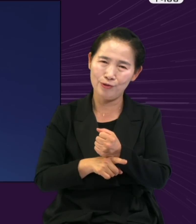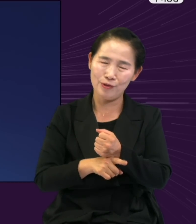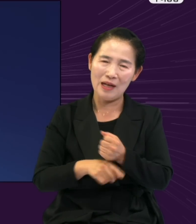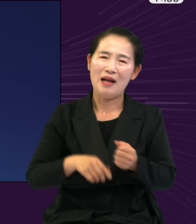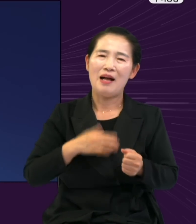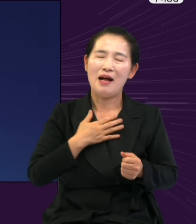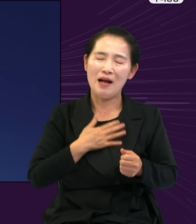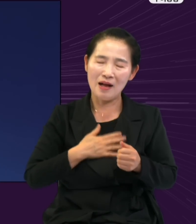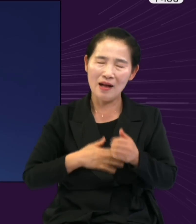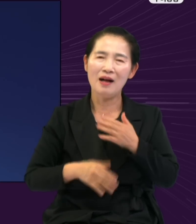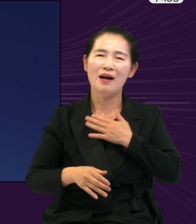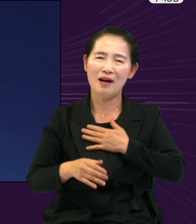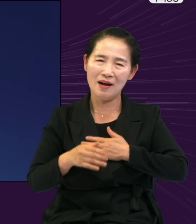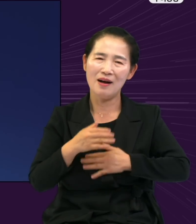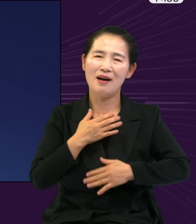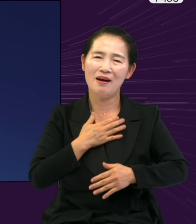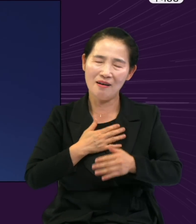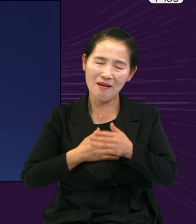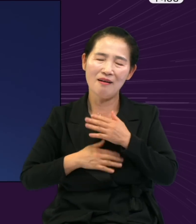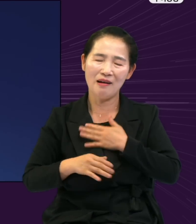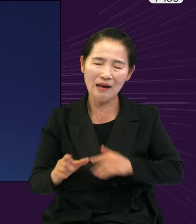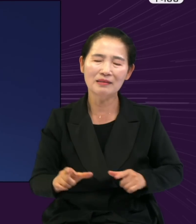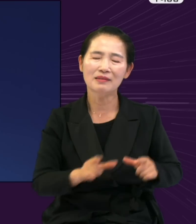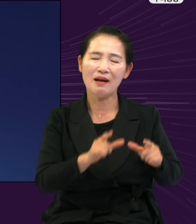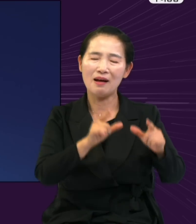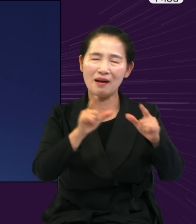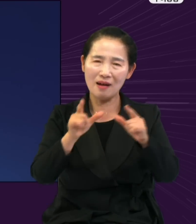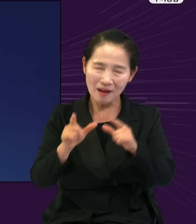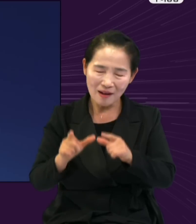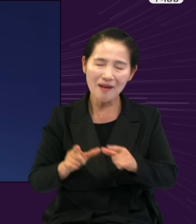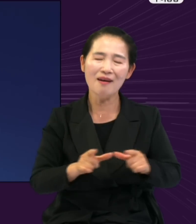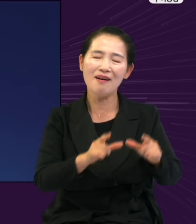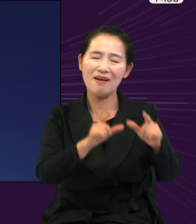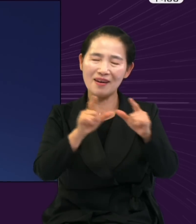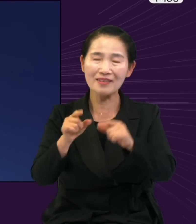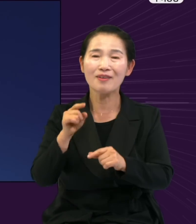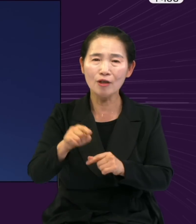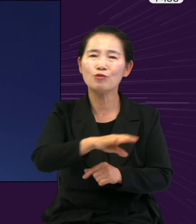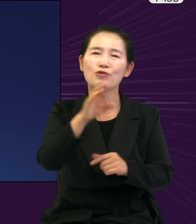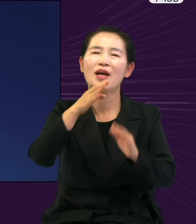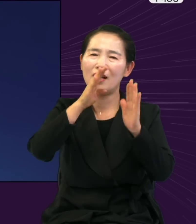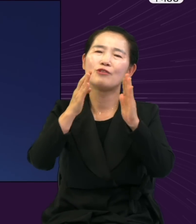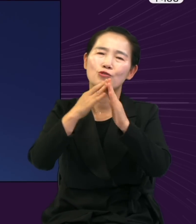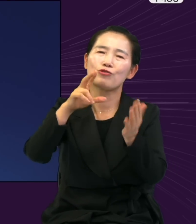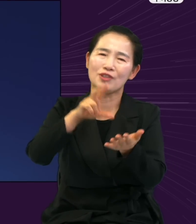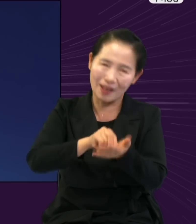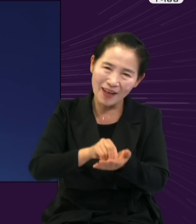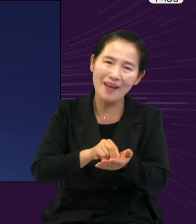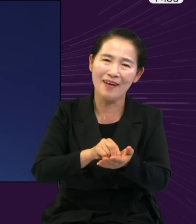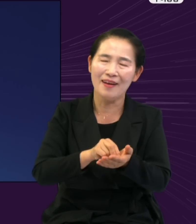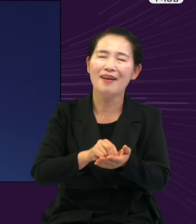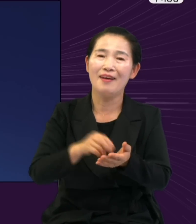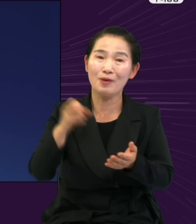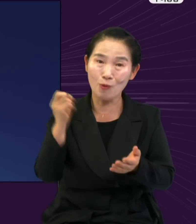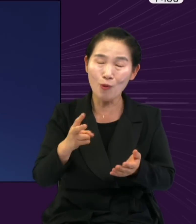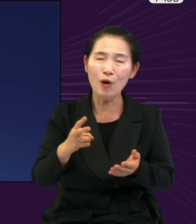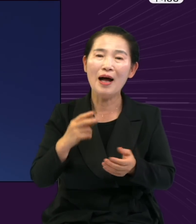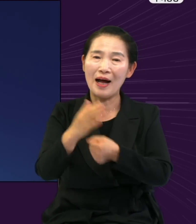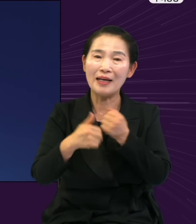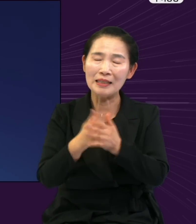기도하는 자들의 숙제입니다. 왜냐하면 하나님은 늘 응답하시니까요.